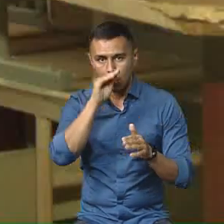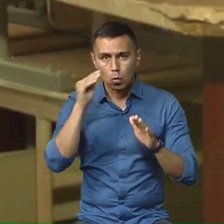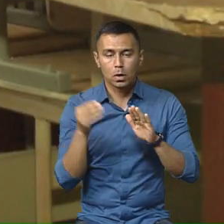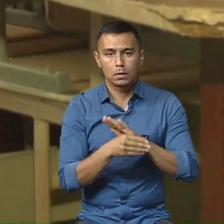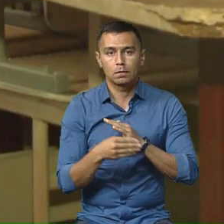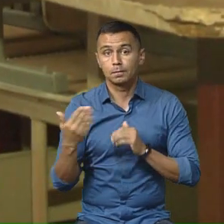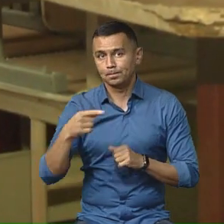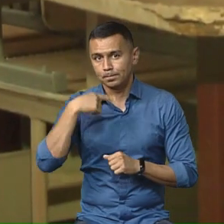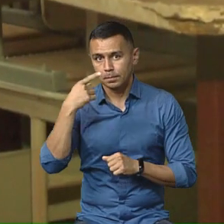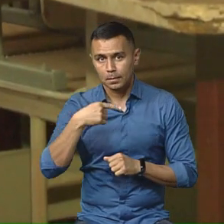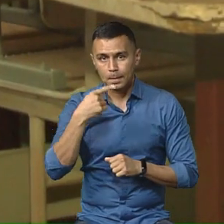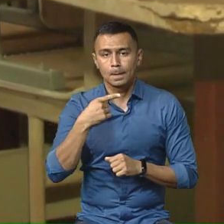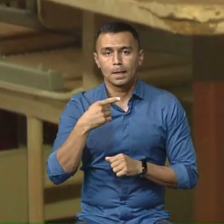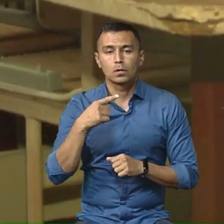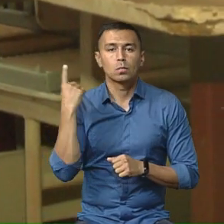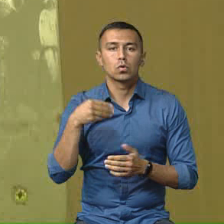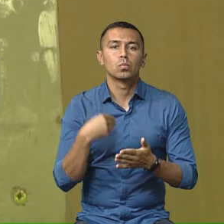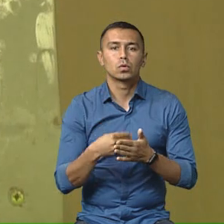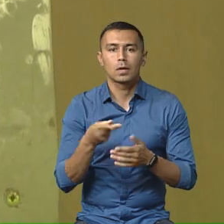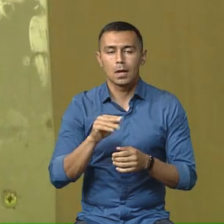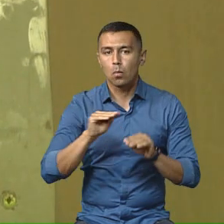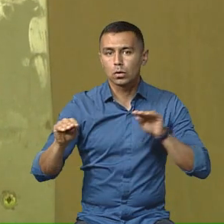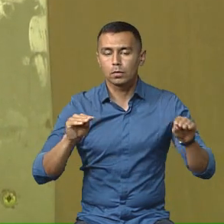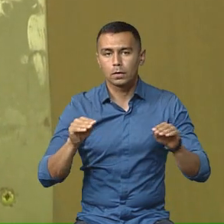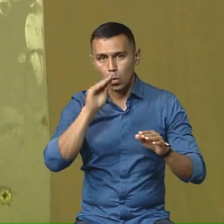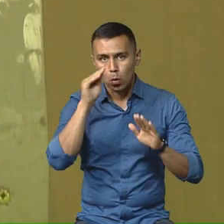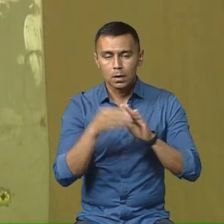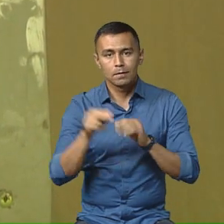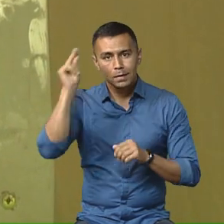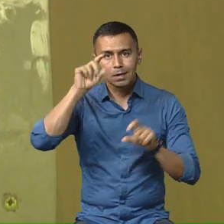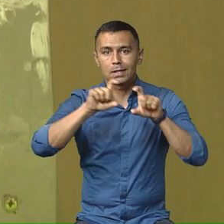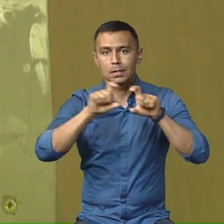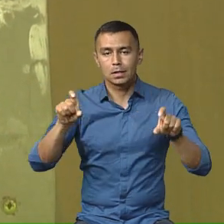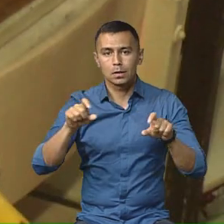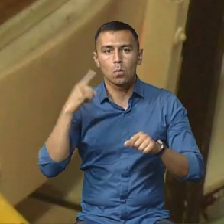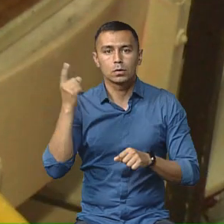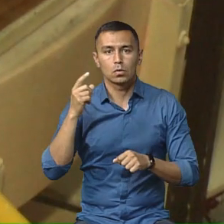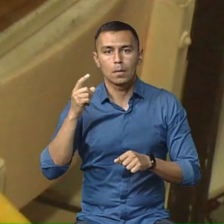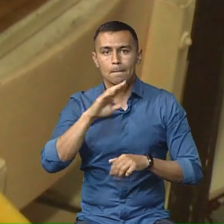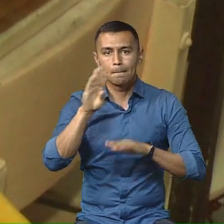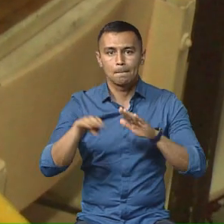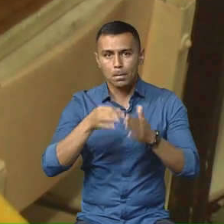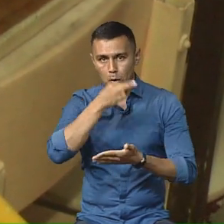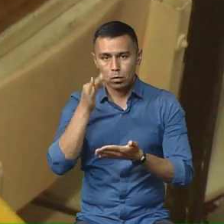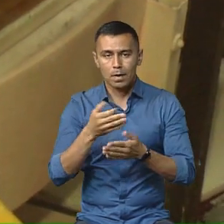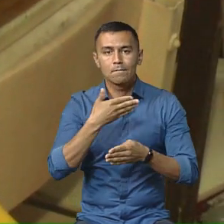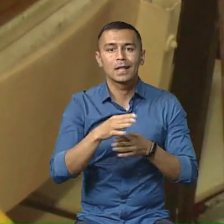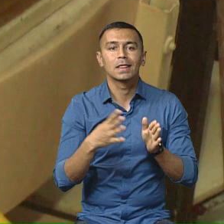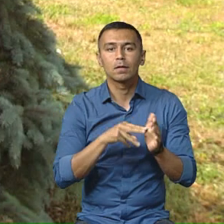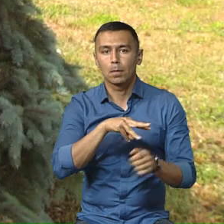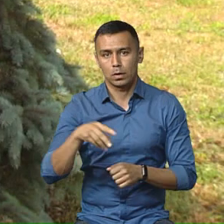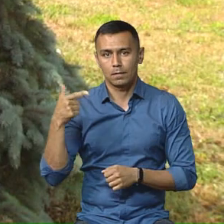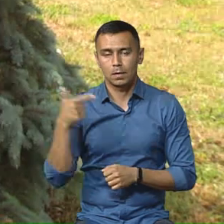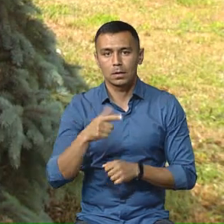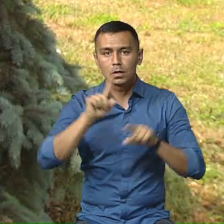За словами Дар'ї Басюк, з обласного бюджету для облаштування укриттів у навчальних закладах обласного підпорядкування виділили 9 мільйонів